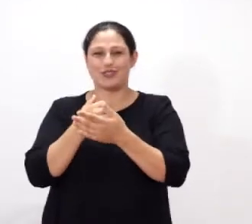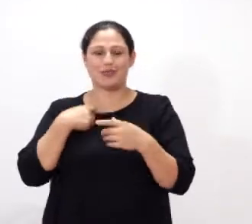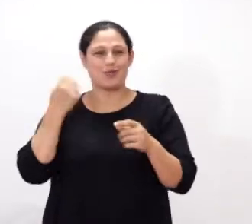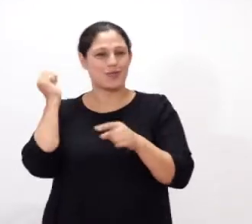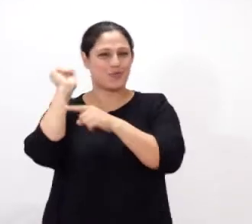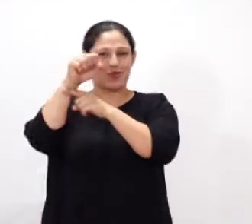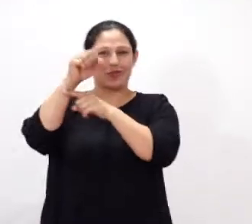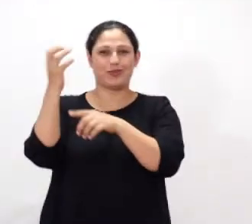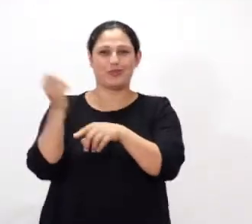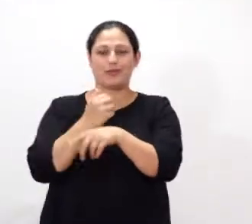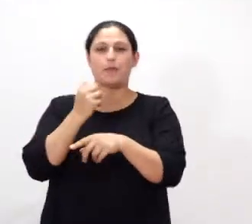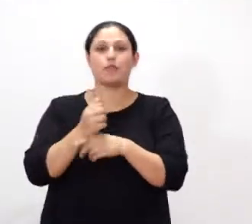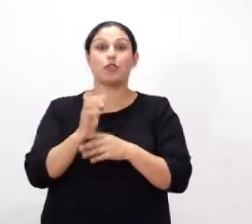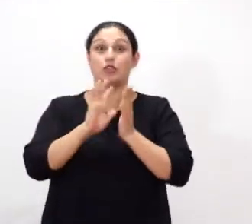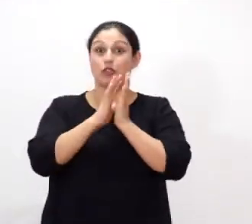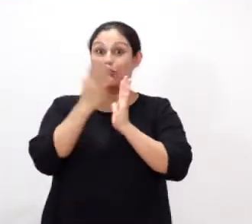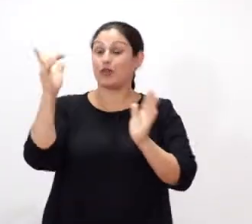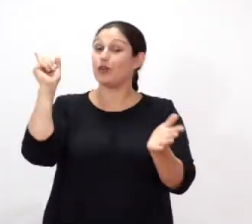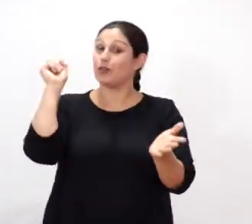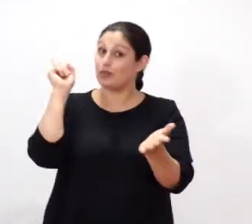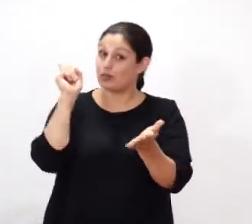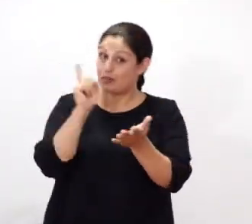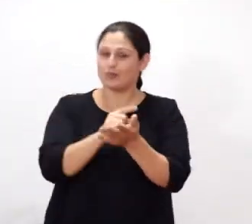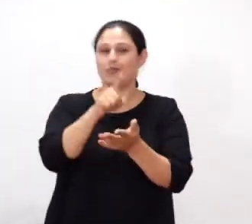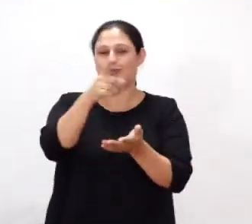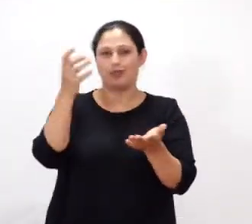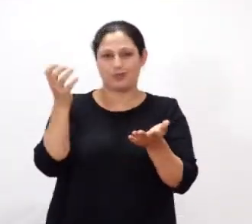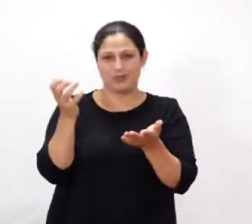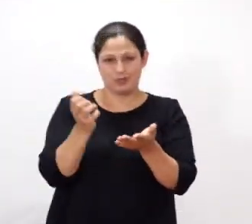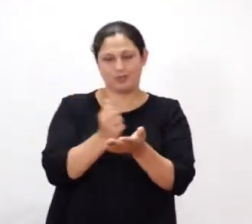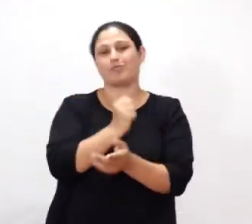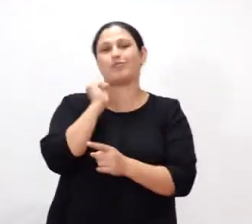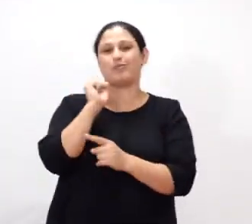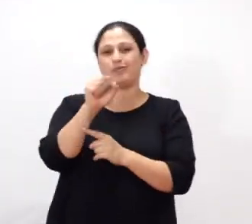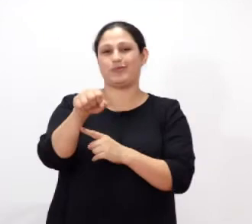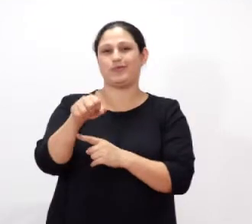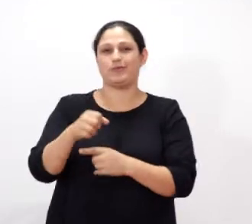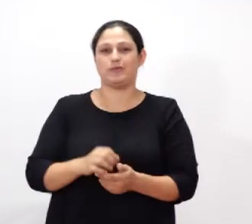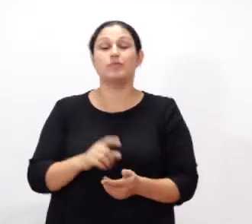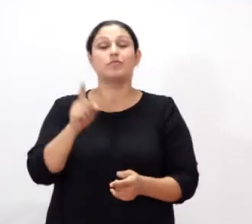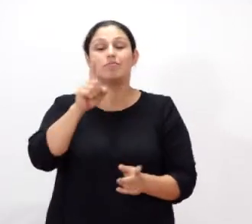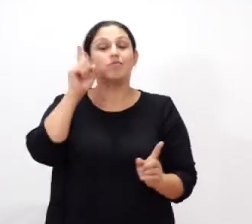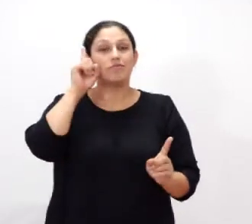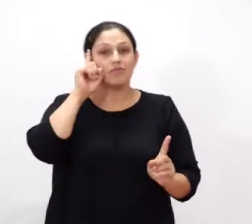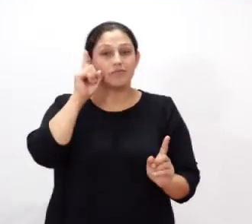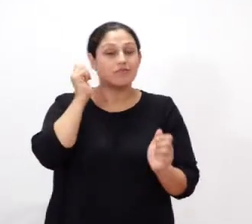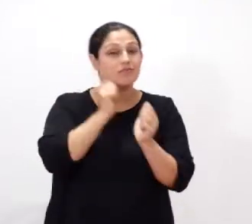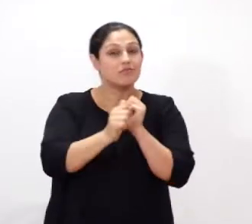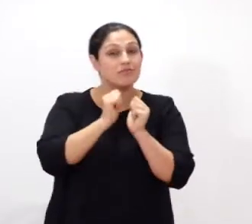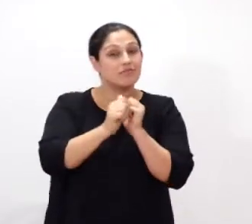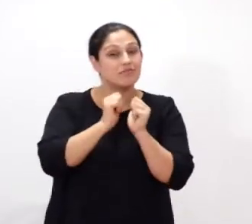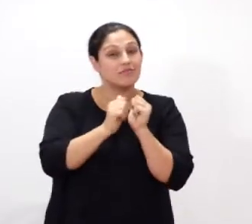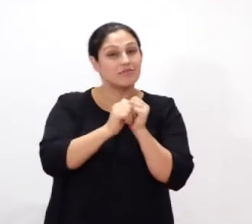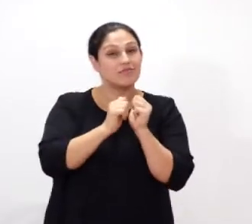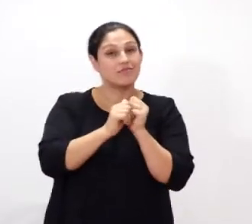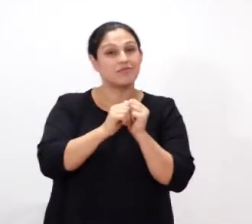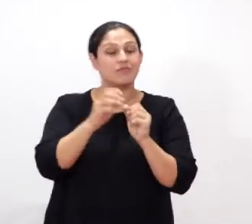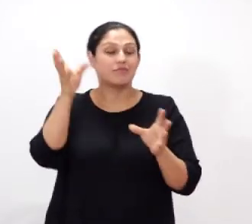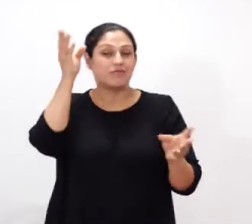غالب شدیم البته شما غالب می آید چون که هر روز